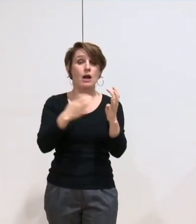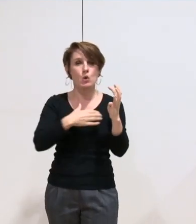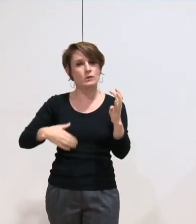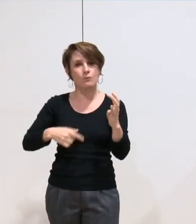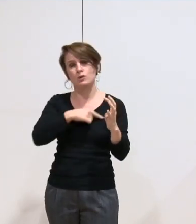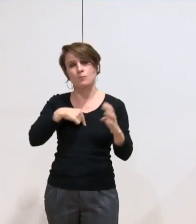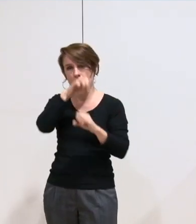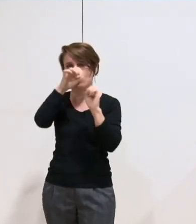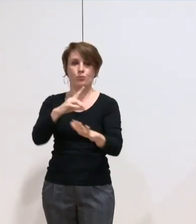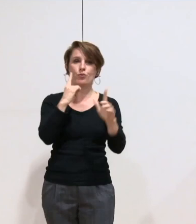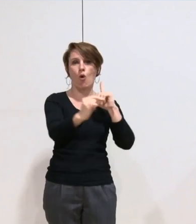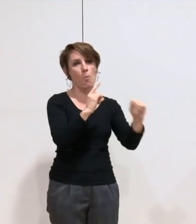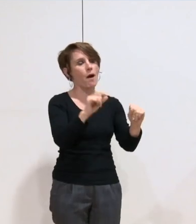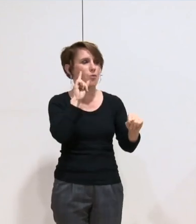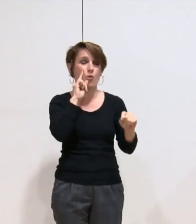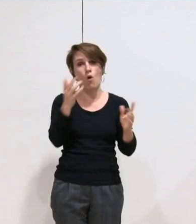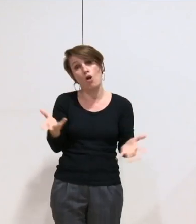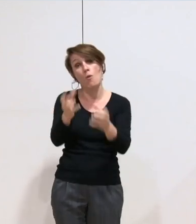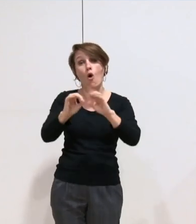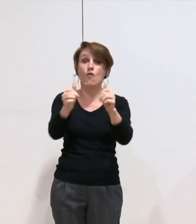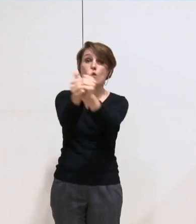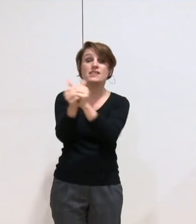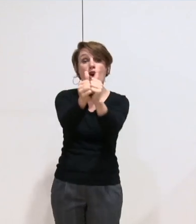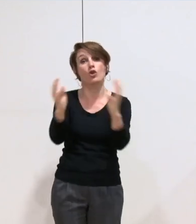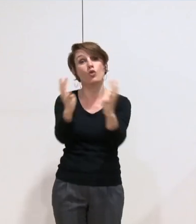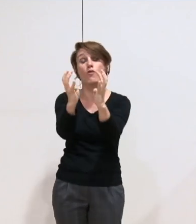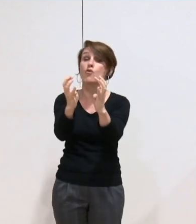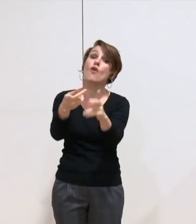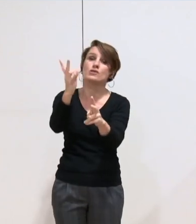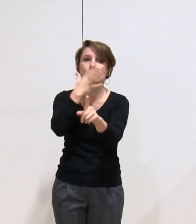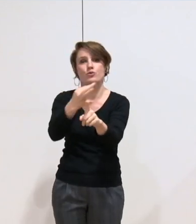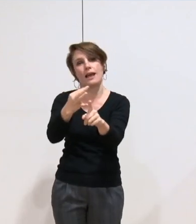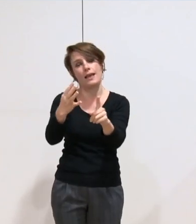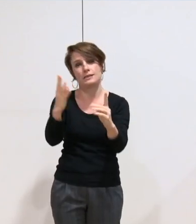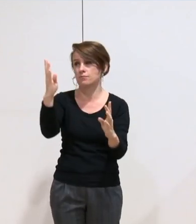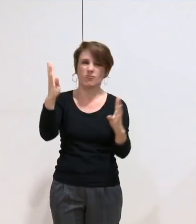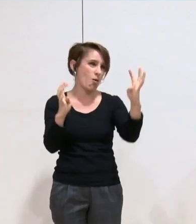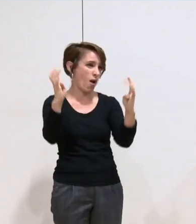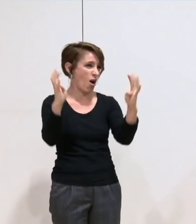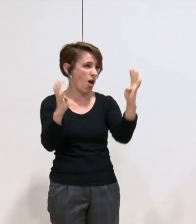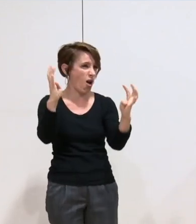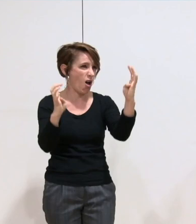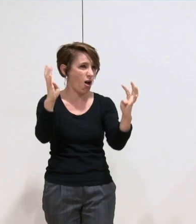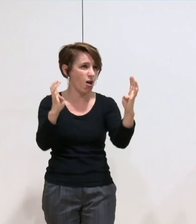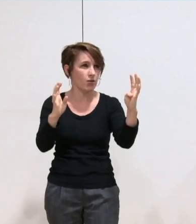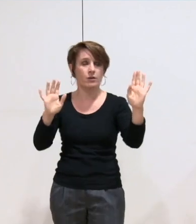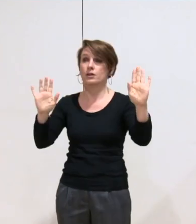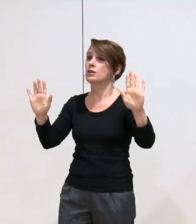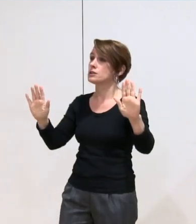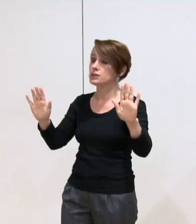que visiblement vous y êtes beaucoup plus à l'aise. Vous avez de toute façon